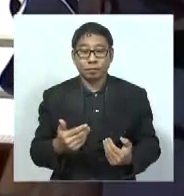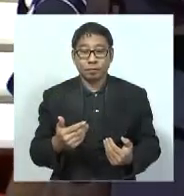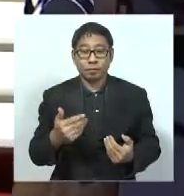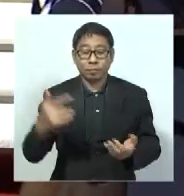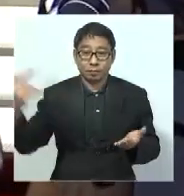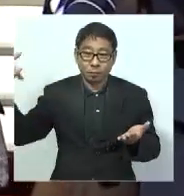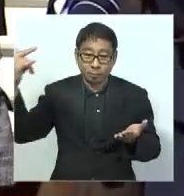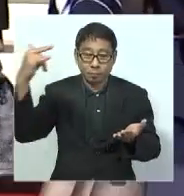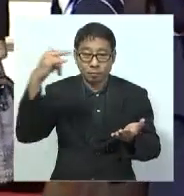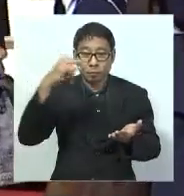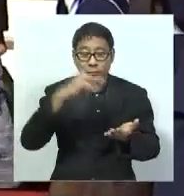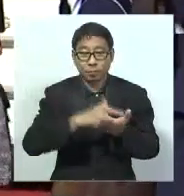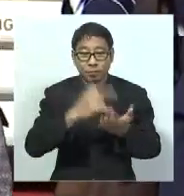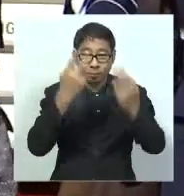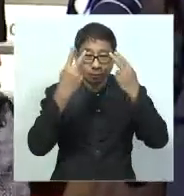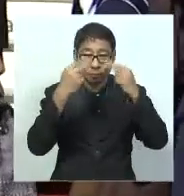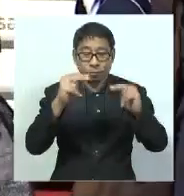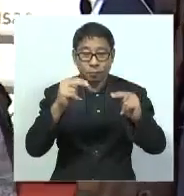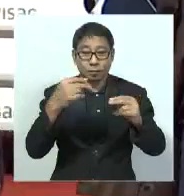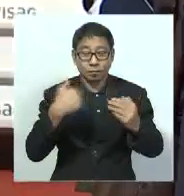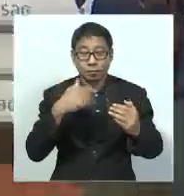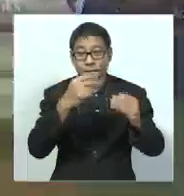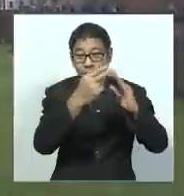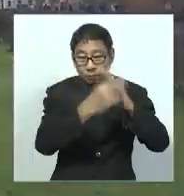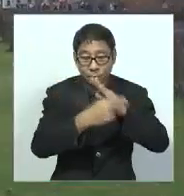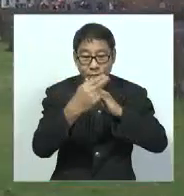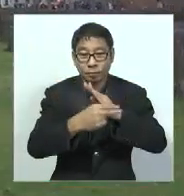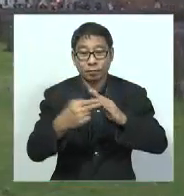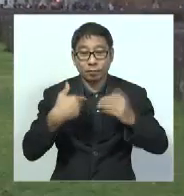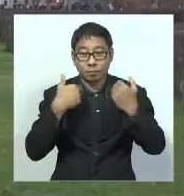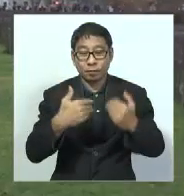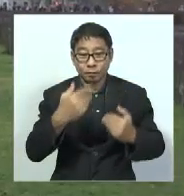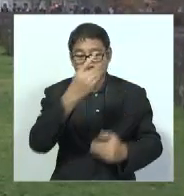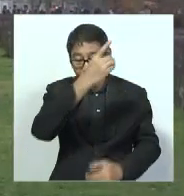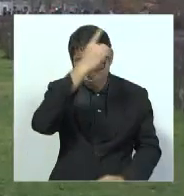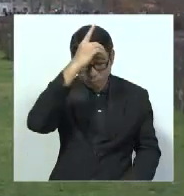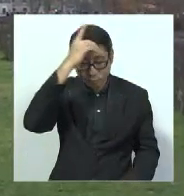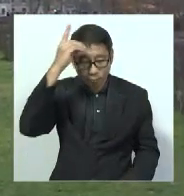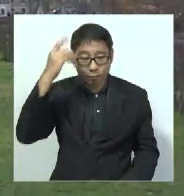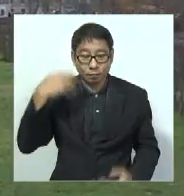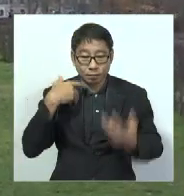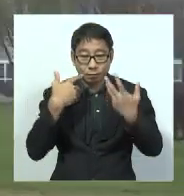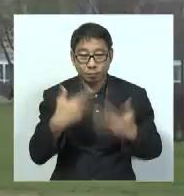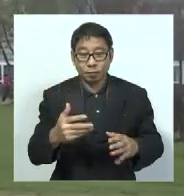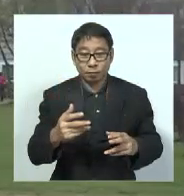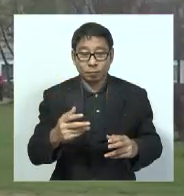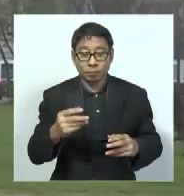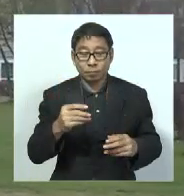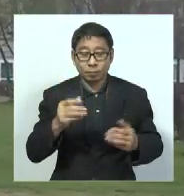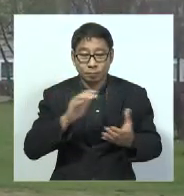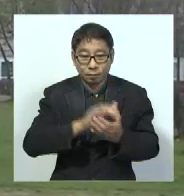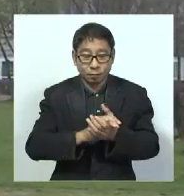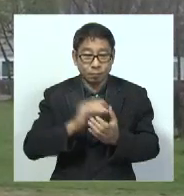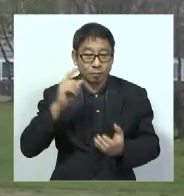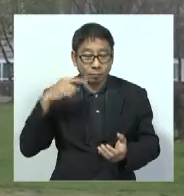ยทันทีที่ท่านนายกรัฐมนตรีเดินทางมาถึงโรงแรมฮิลตันเบอร์ลินซึ่งเป็นโรงแรมที่พักนายกรัฐมนตรีและ